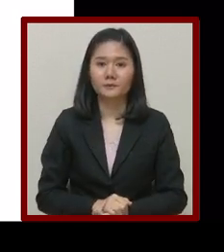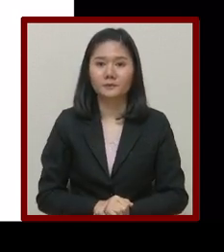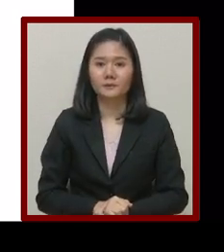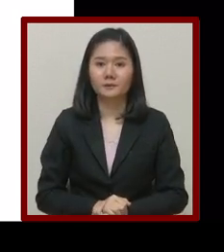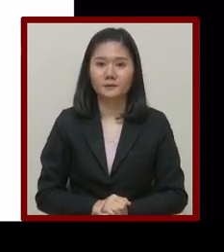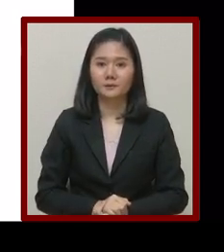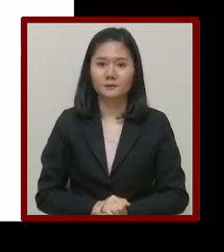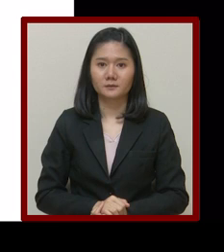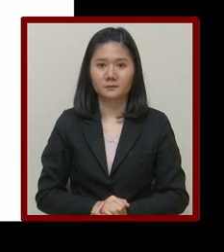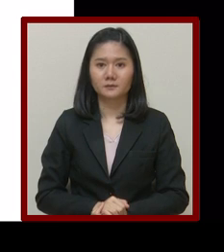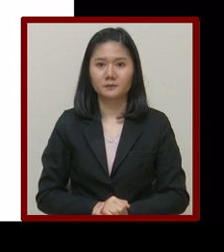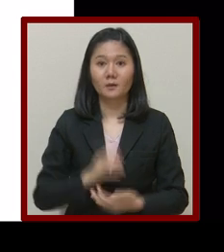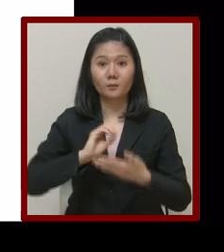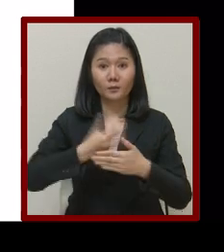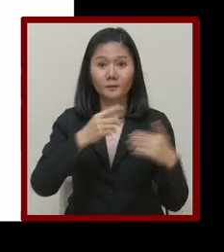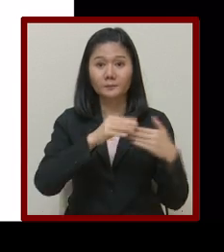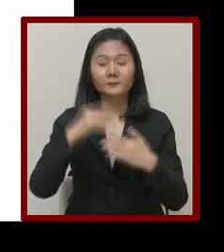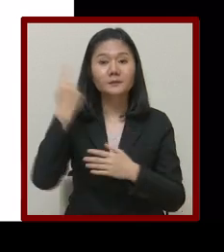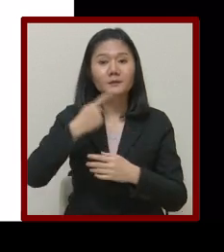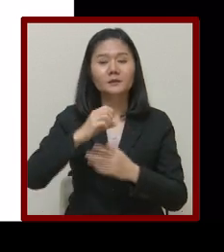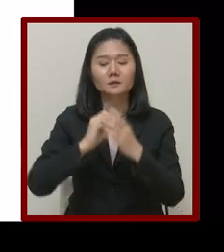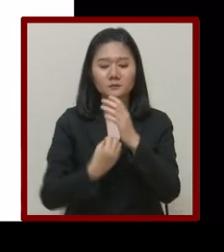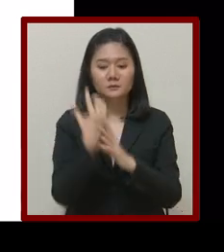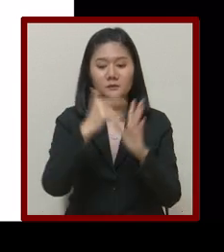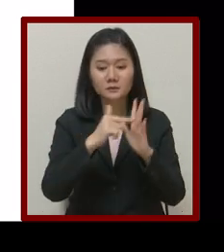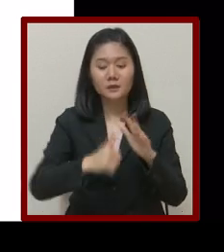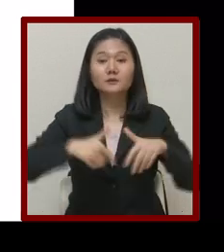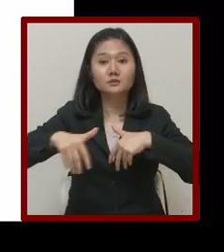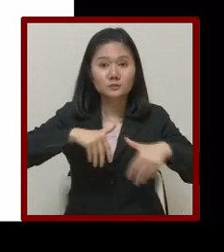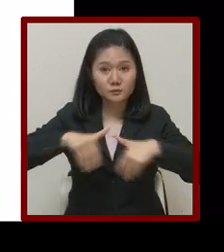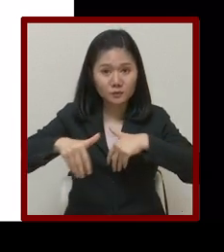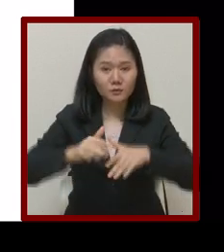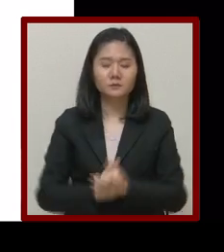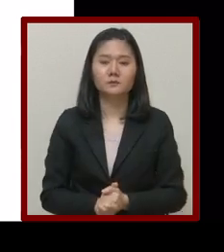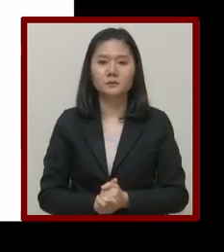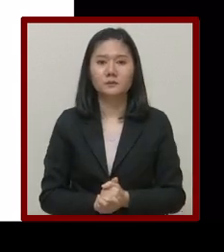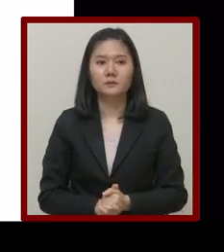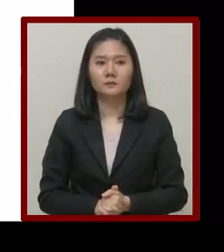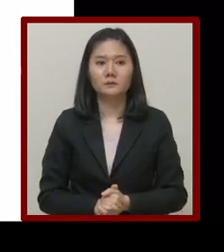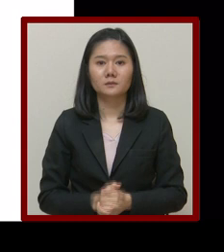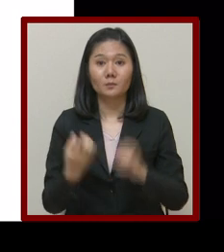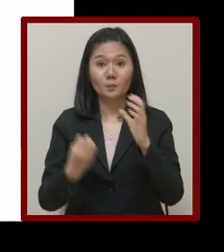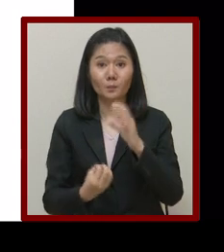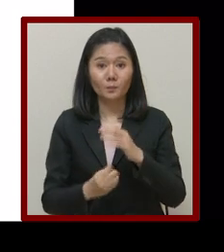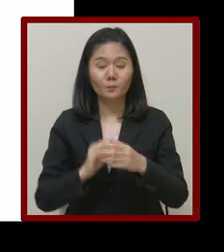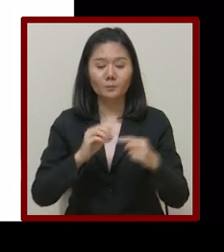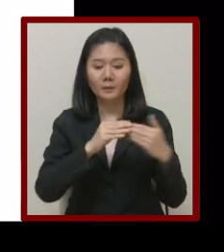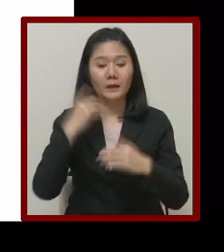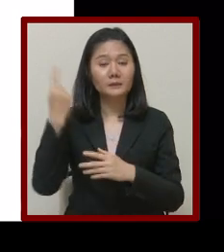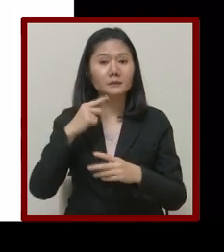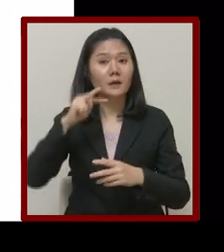คะโปรแกรมนำเที่ยวสมุนไพรชนบทใช่ไหมคะโปรแกรมนำเที่ยวน้ำ